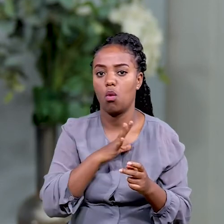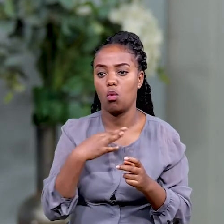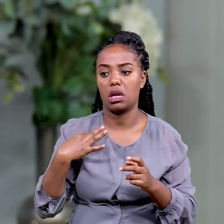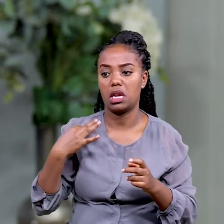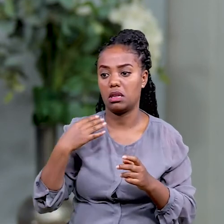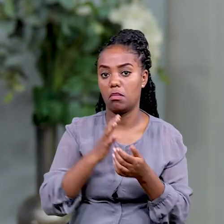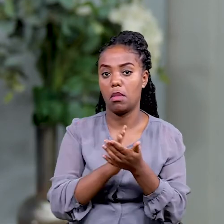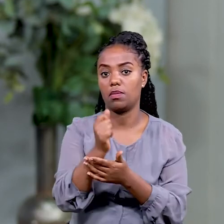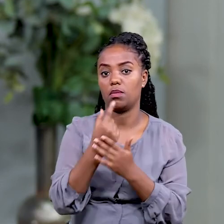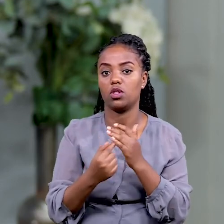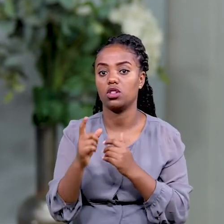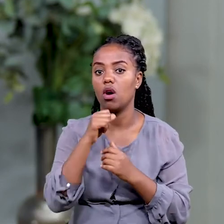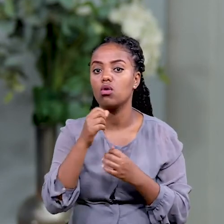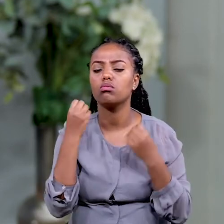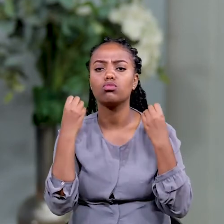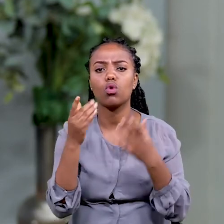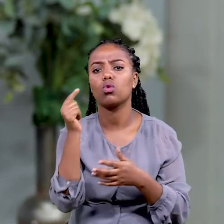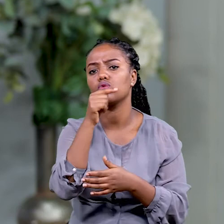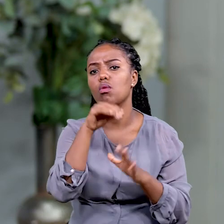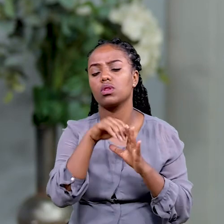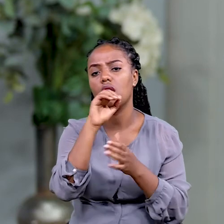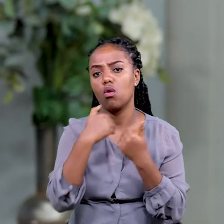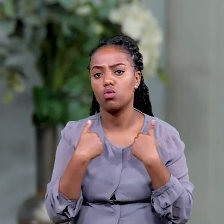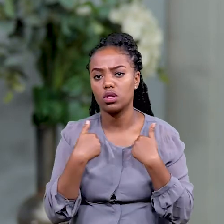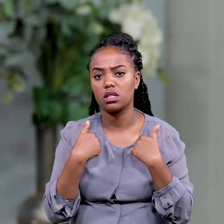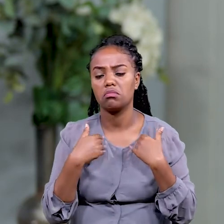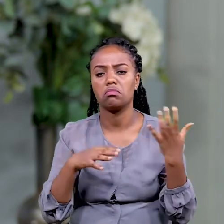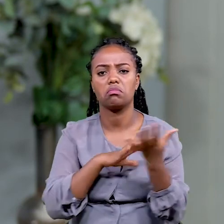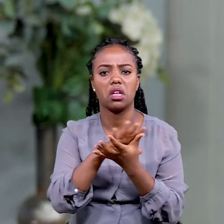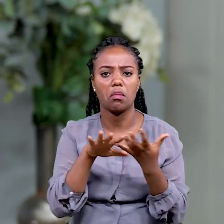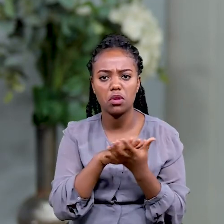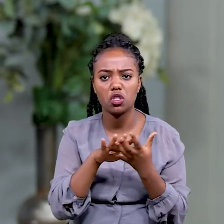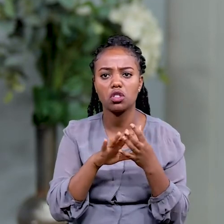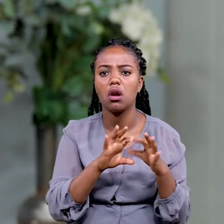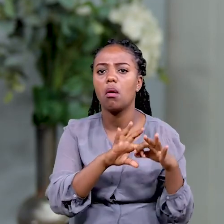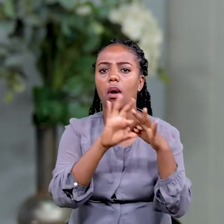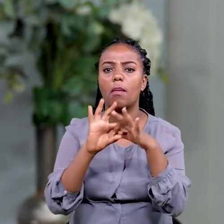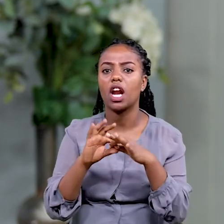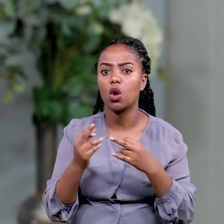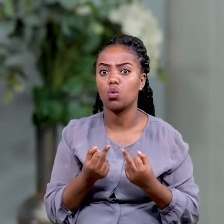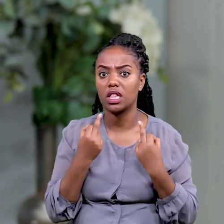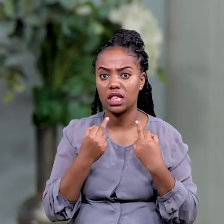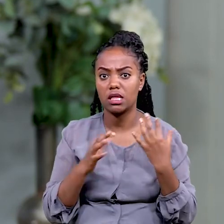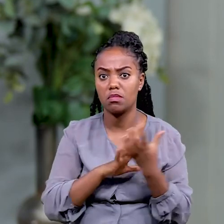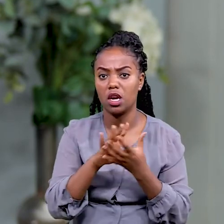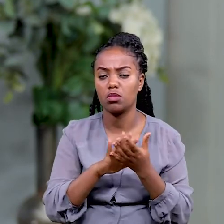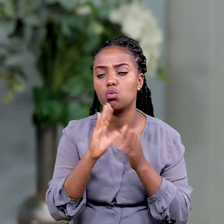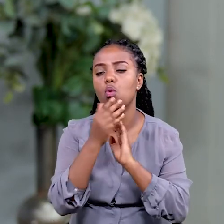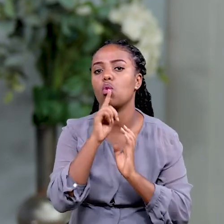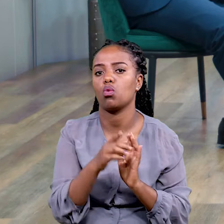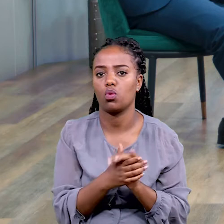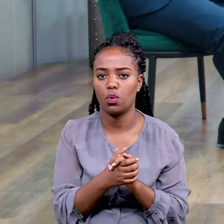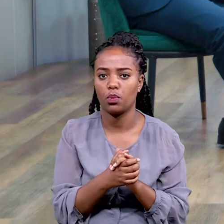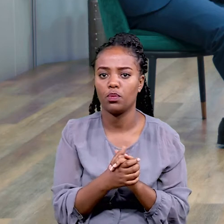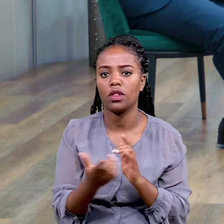ብቻ ሳይሆን የብዙሃኑ እዛ ውስጥ ያሉትንም የሚያናጋ ማህበራዊ ህይወታቸውን እዛ ውስጥ ሲኖሩ የሚያናጋ